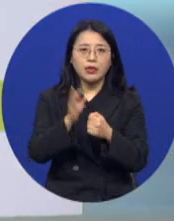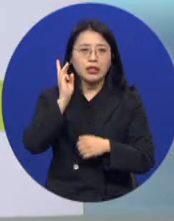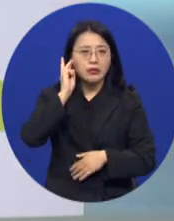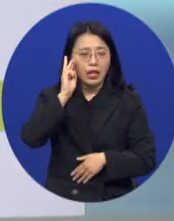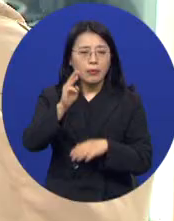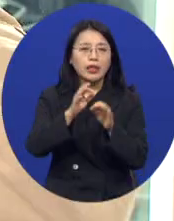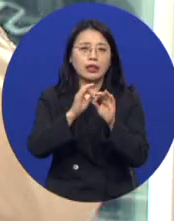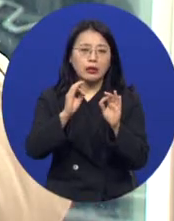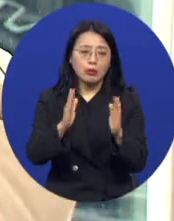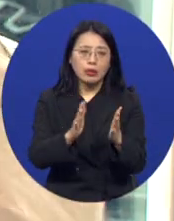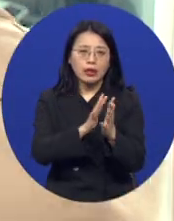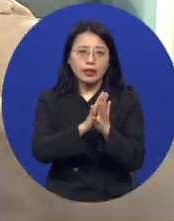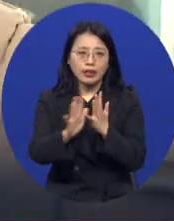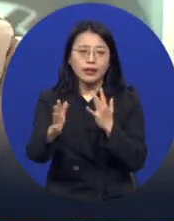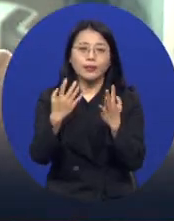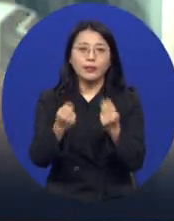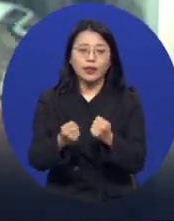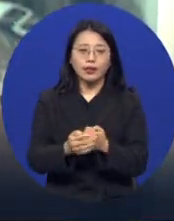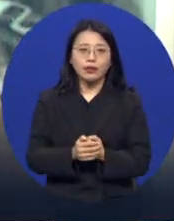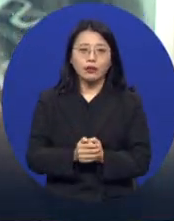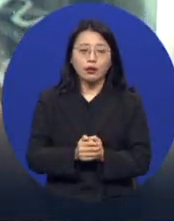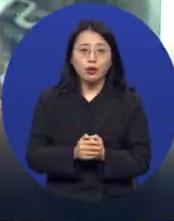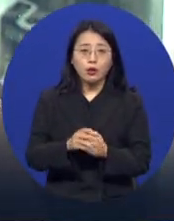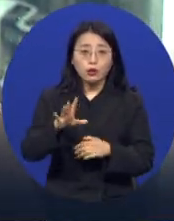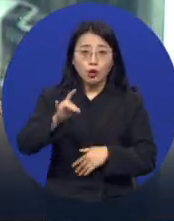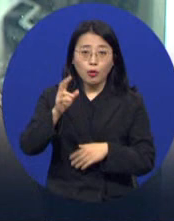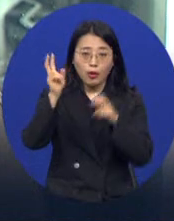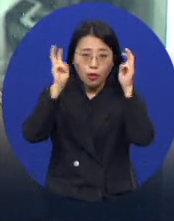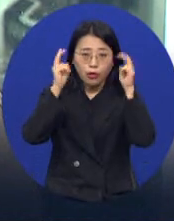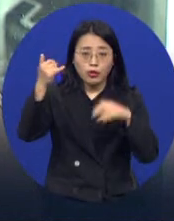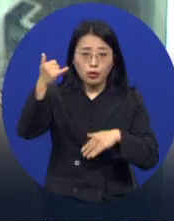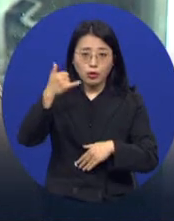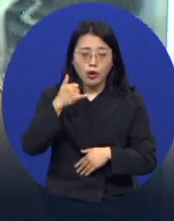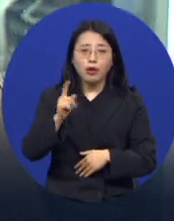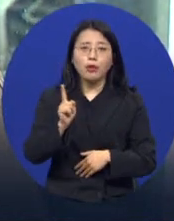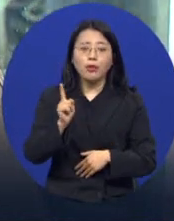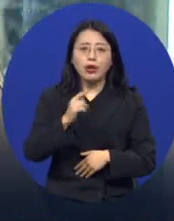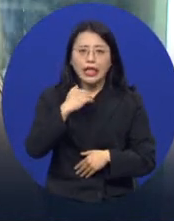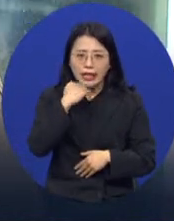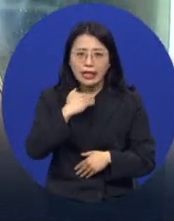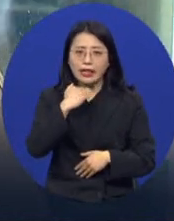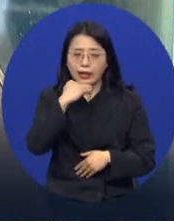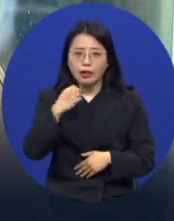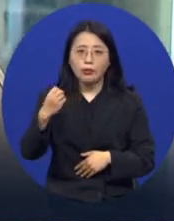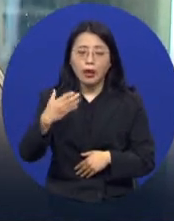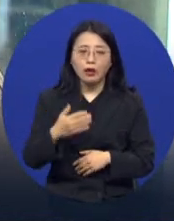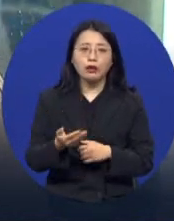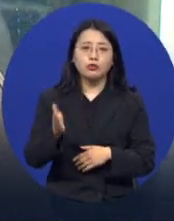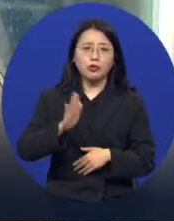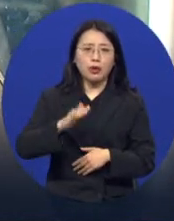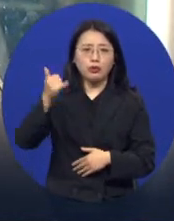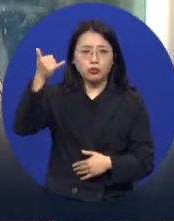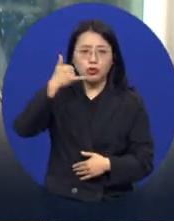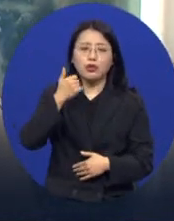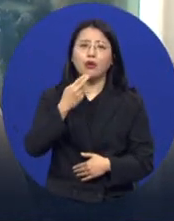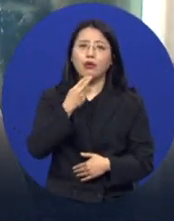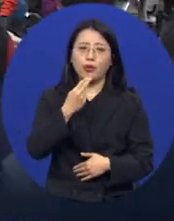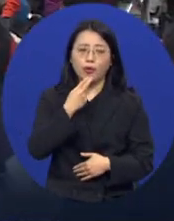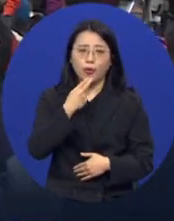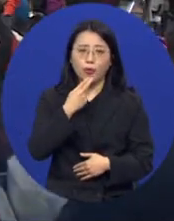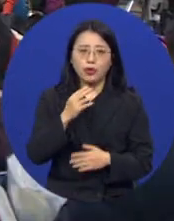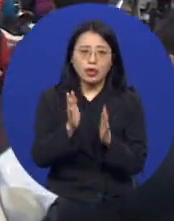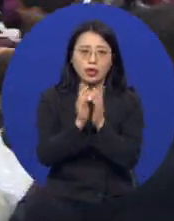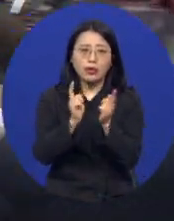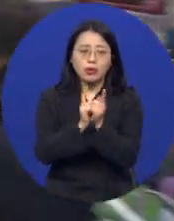이어졌습니다. 대체편이 있으면 알려줄 테니까 기다리라 이렇게 했는데 정작 연락은 오진 않았어요. 직접 표를